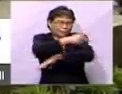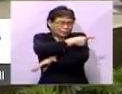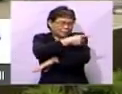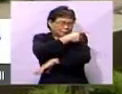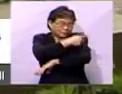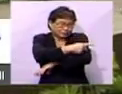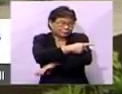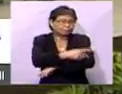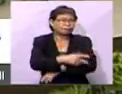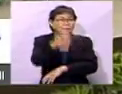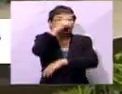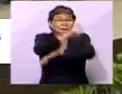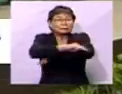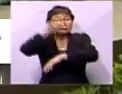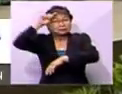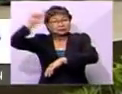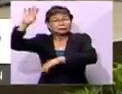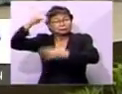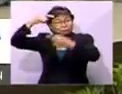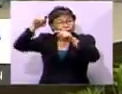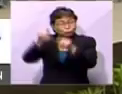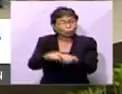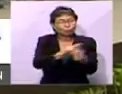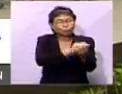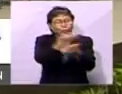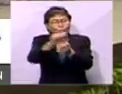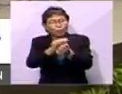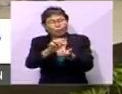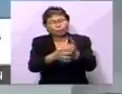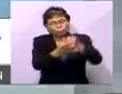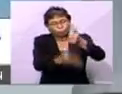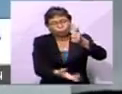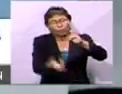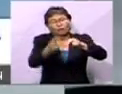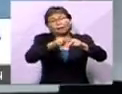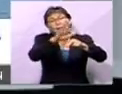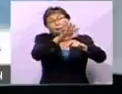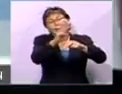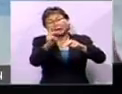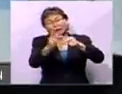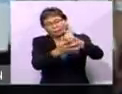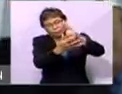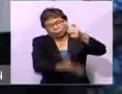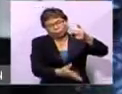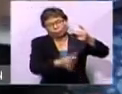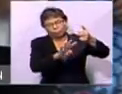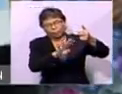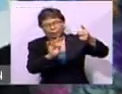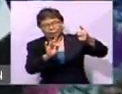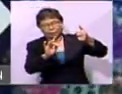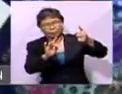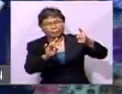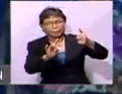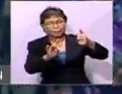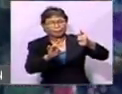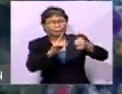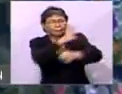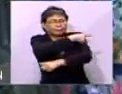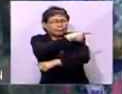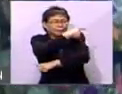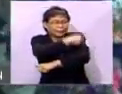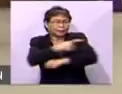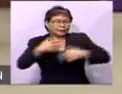negeri. Kerajaan negeri bersetuju meluluskan peruntukan tambahan RM5,000 kepada 48 panel penasihat klinik